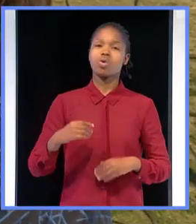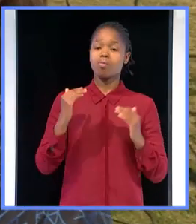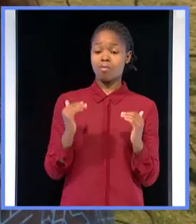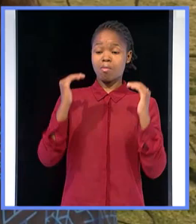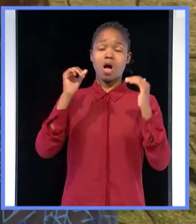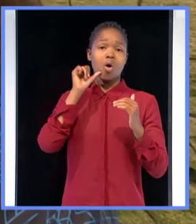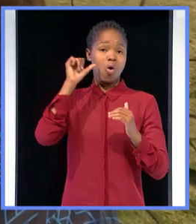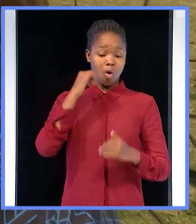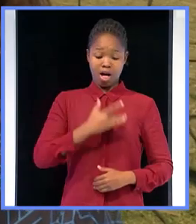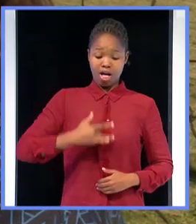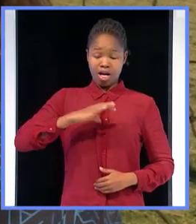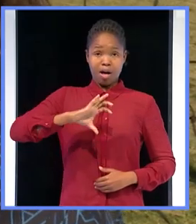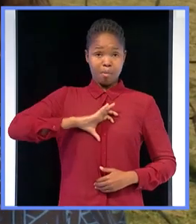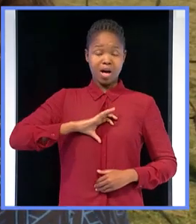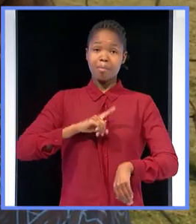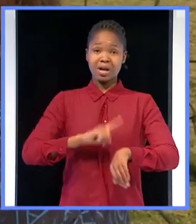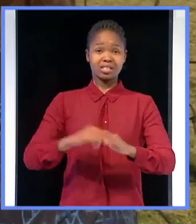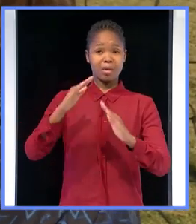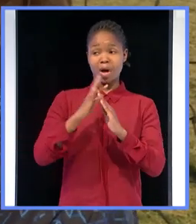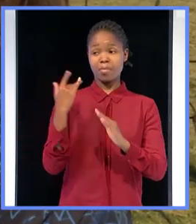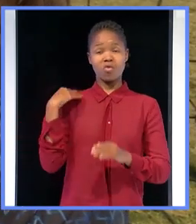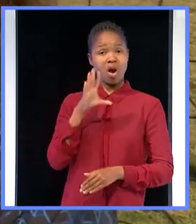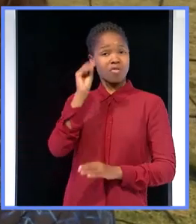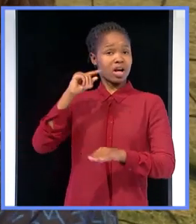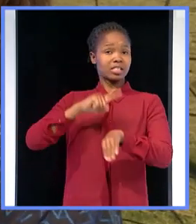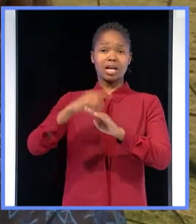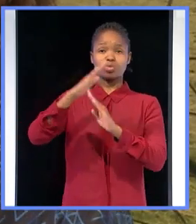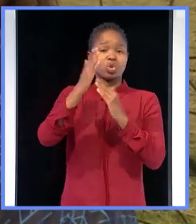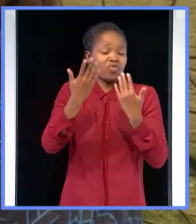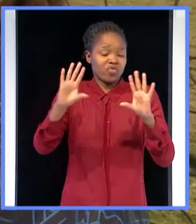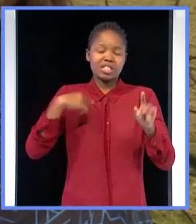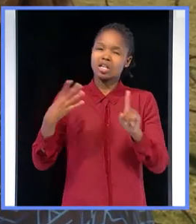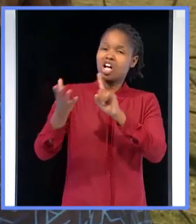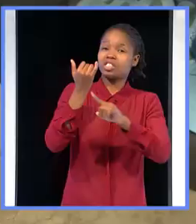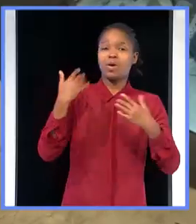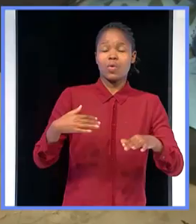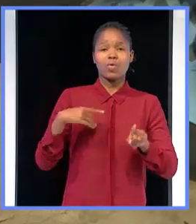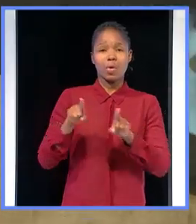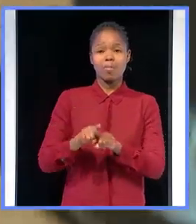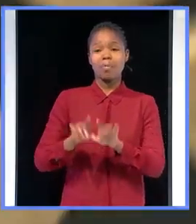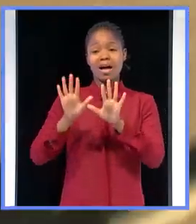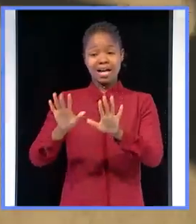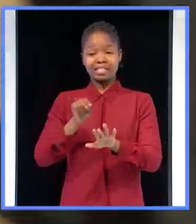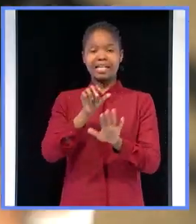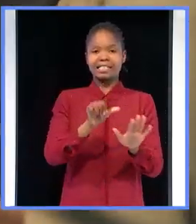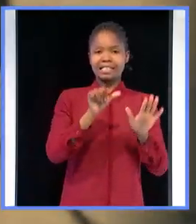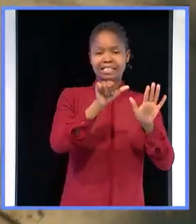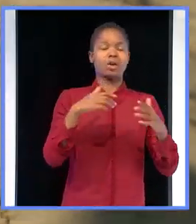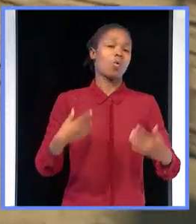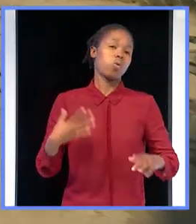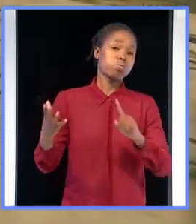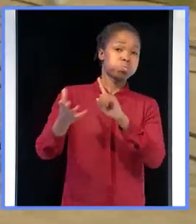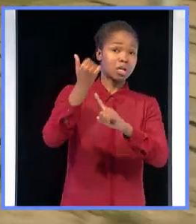het die Afrika record gebreek na 10-16 en dit was met die 3 kilogram gewig. Maar by Junior World